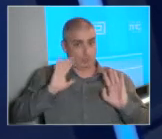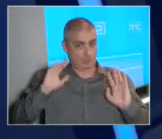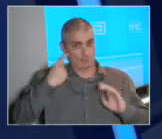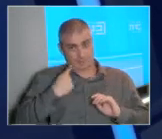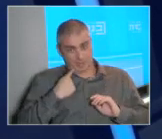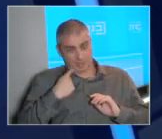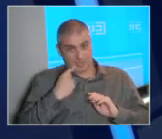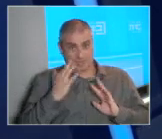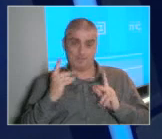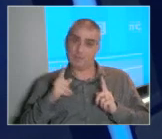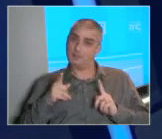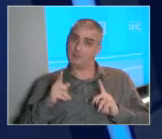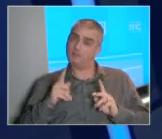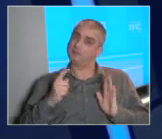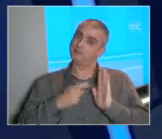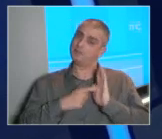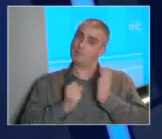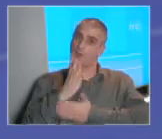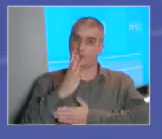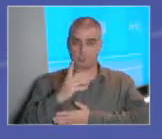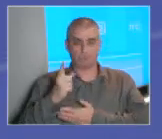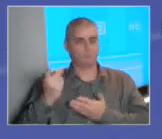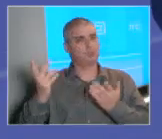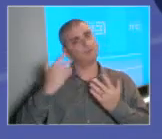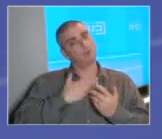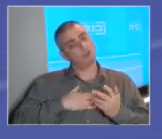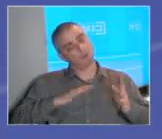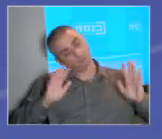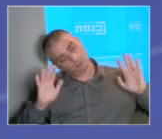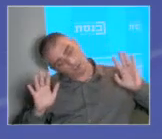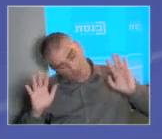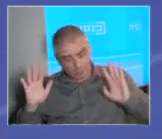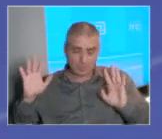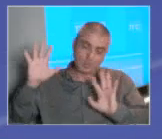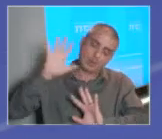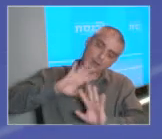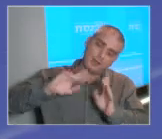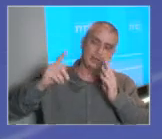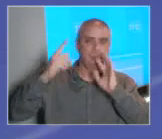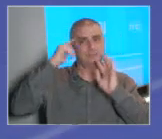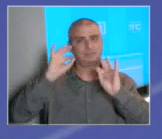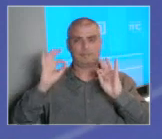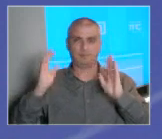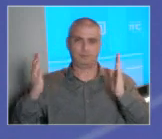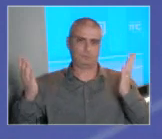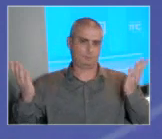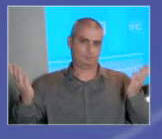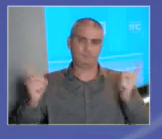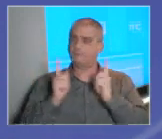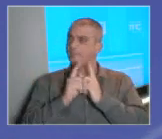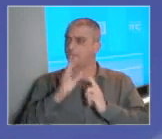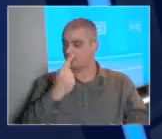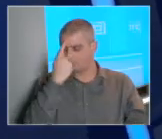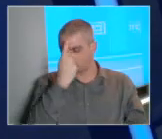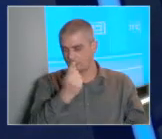פלילי, ניגוד עניינים זה עילה להדחות, ניגוד עניינים זה, וכשרוצים, אז איזה משהו עמום של דיני הסבירות. אוקיי, בקצרה, איך